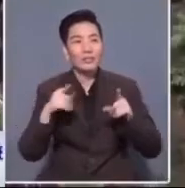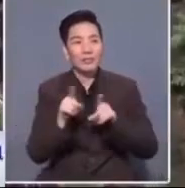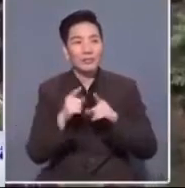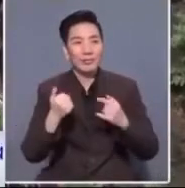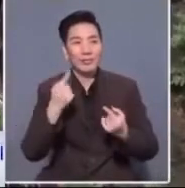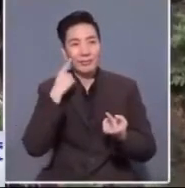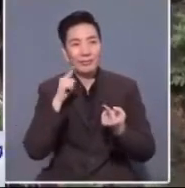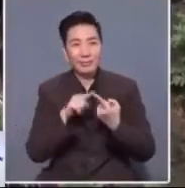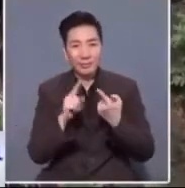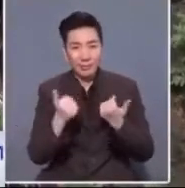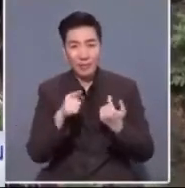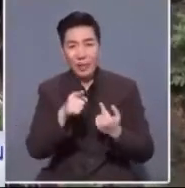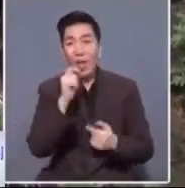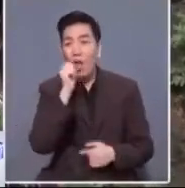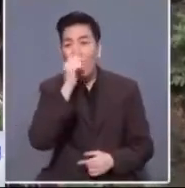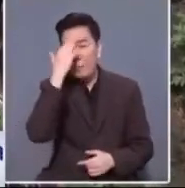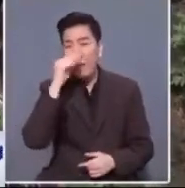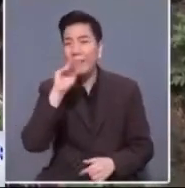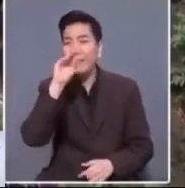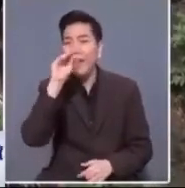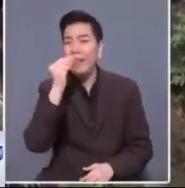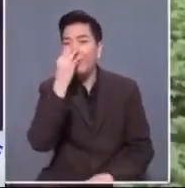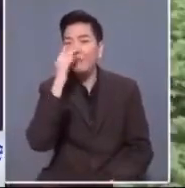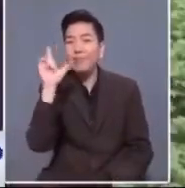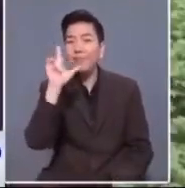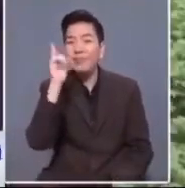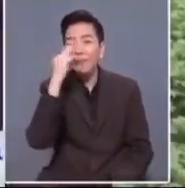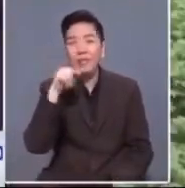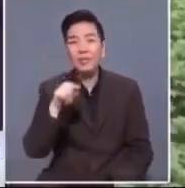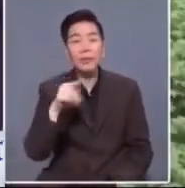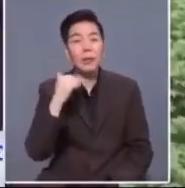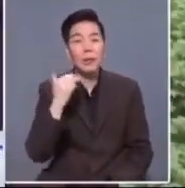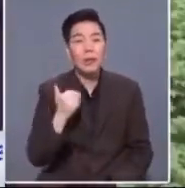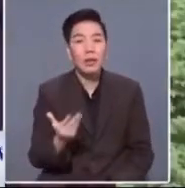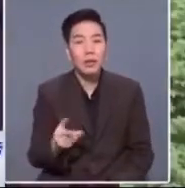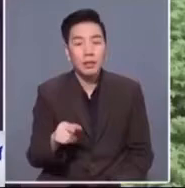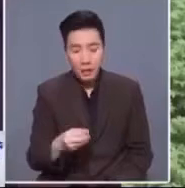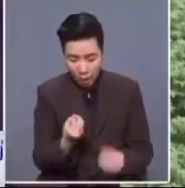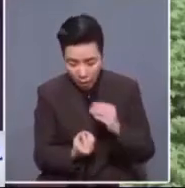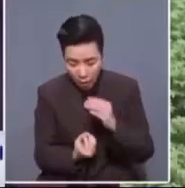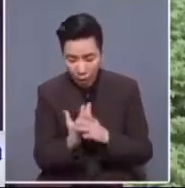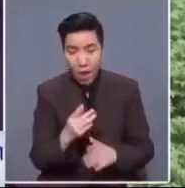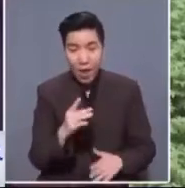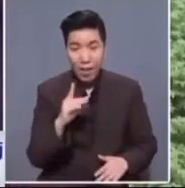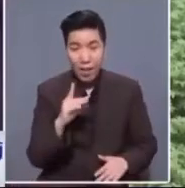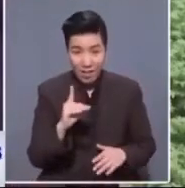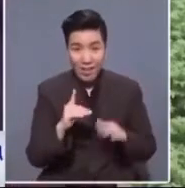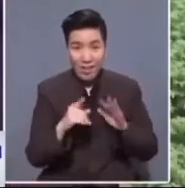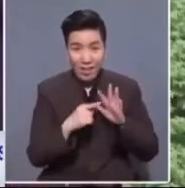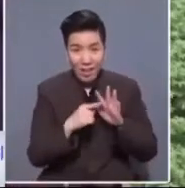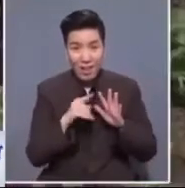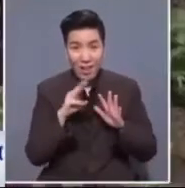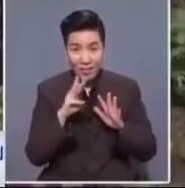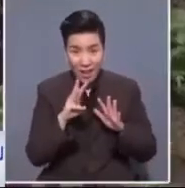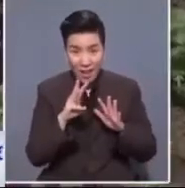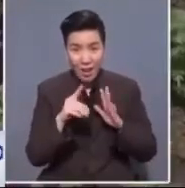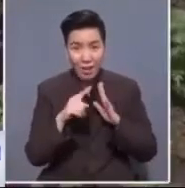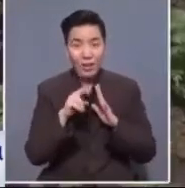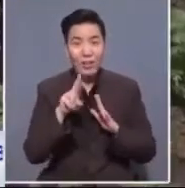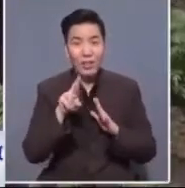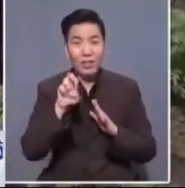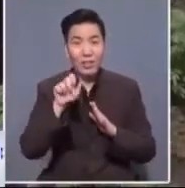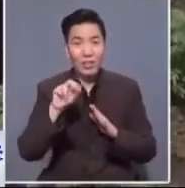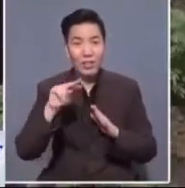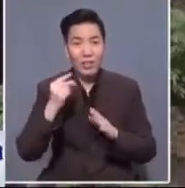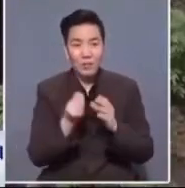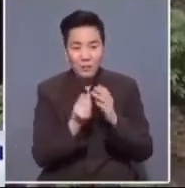ความสุข รู้ไหมว่าทำไมต้องร้องเพลงดาวเรือง เออทำไมอ่ะ น ั ่นแหละสิ ก็พอเราปลูกดาวเรืองไง พอปลูกดาวเรืองอันนี้ต้นดาวเรืองเหรอ ใช่ค่ะดาวเ